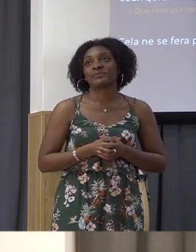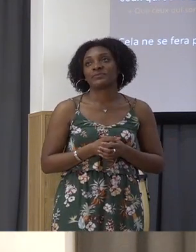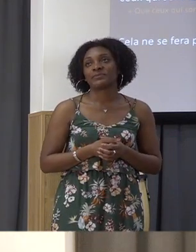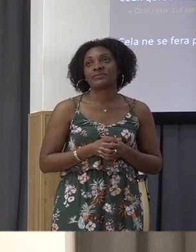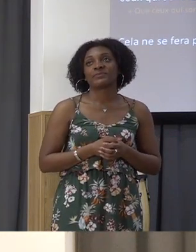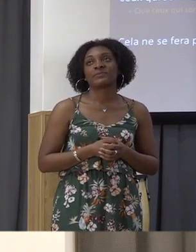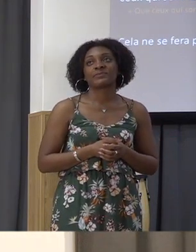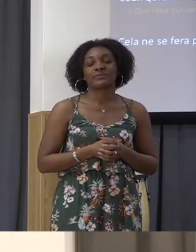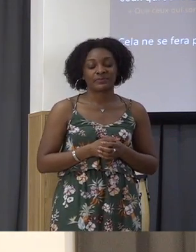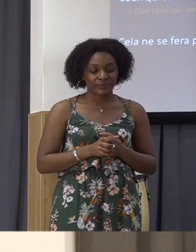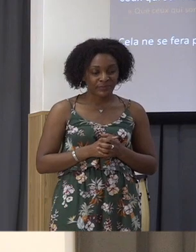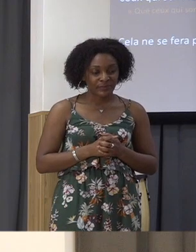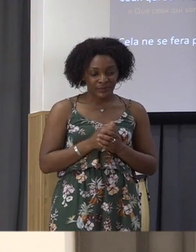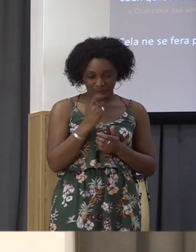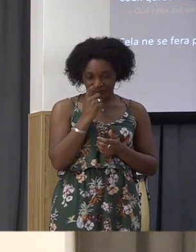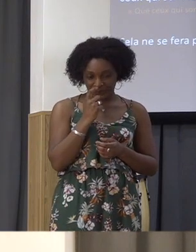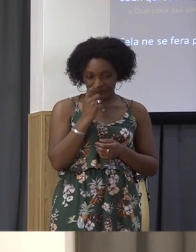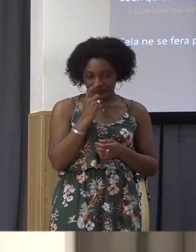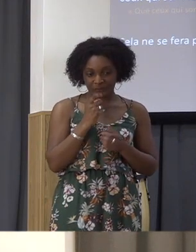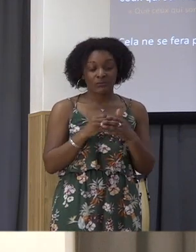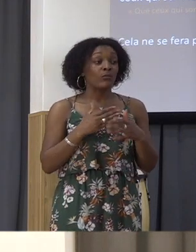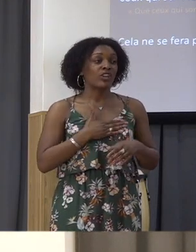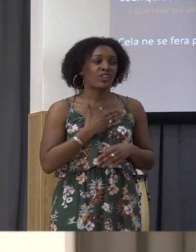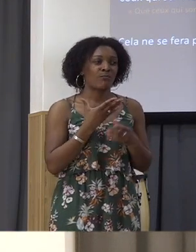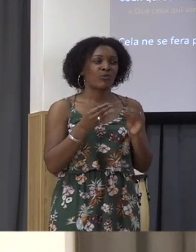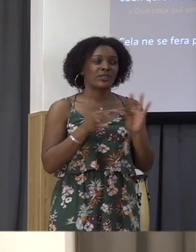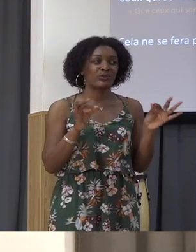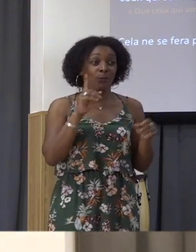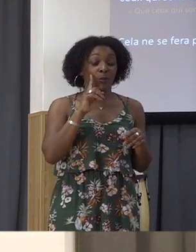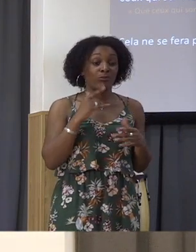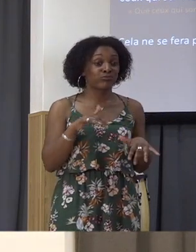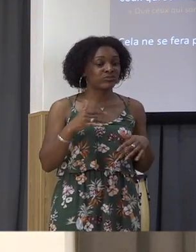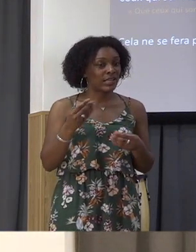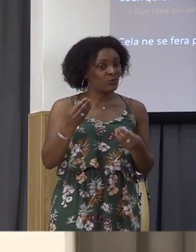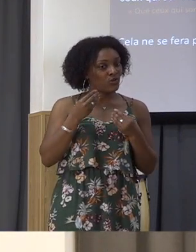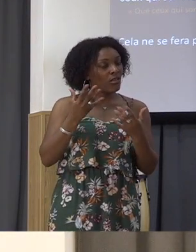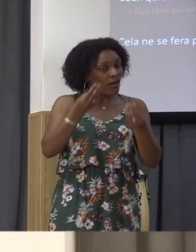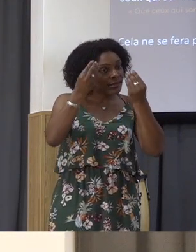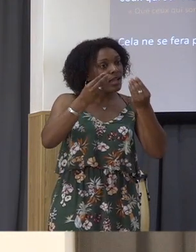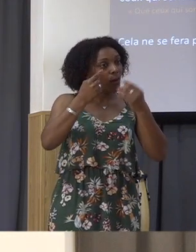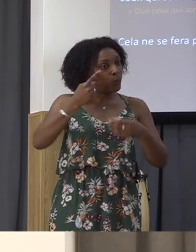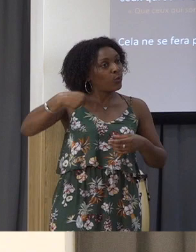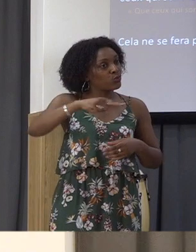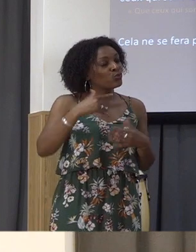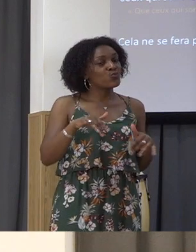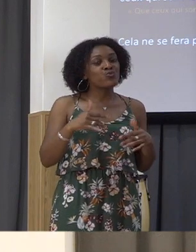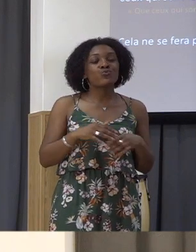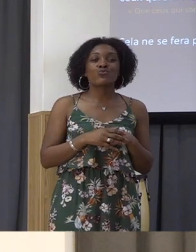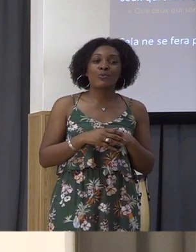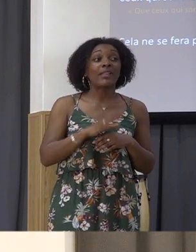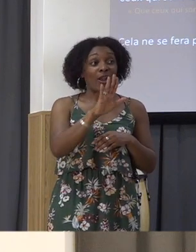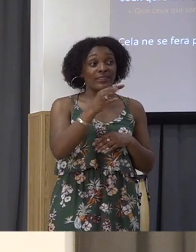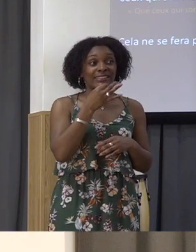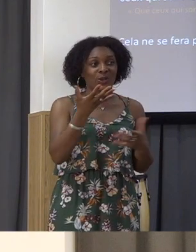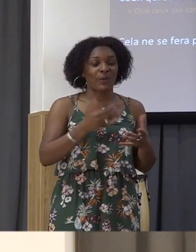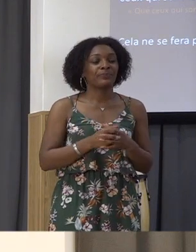les 5 premiers versets. J'aime cette histoire parce que c'est un cas d'école. Il est écrit,